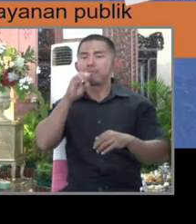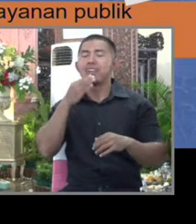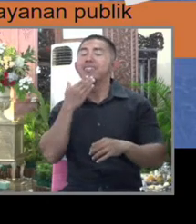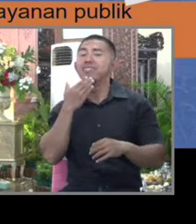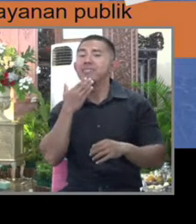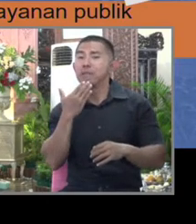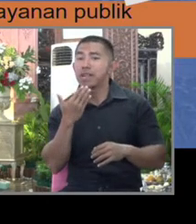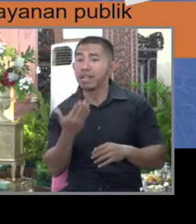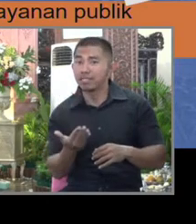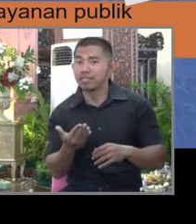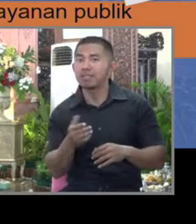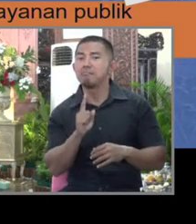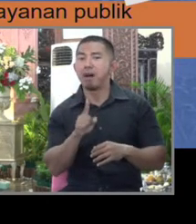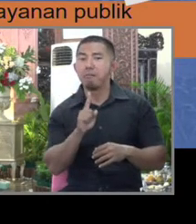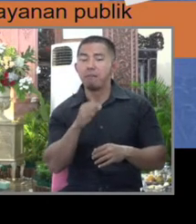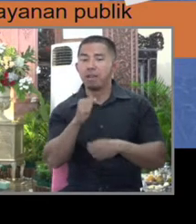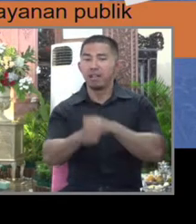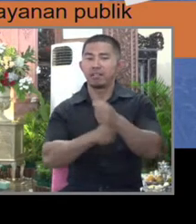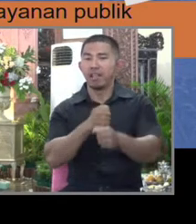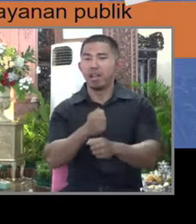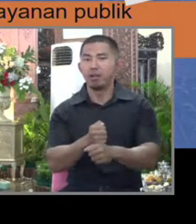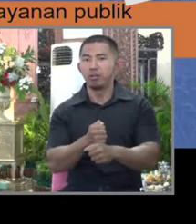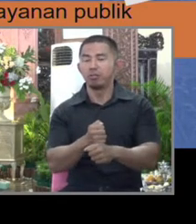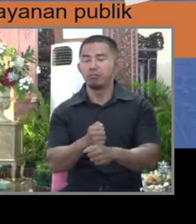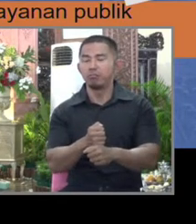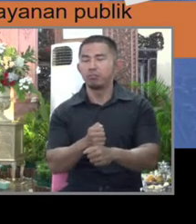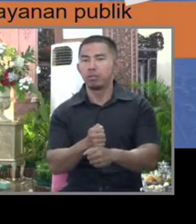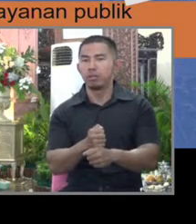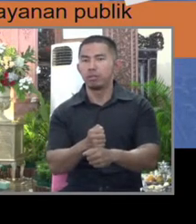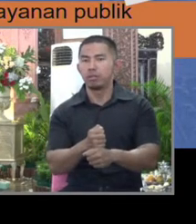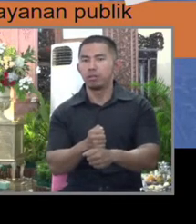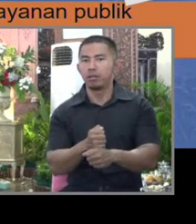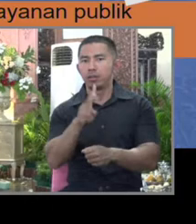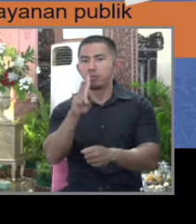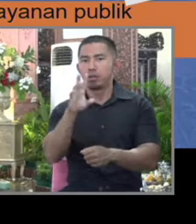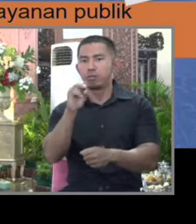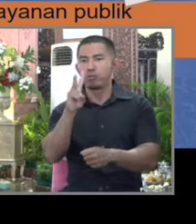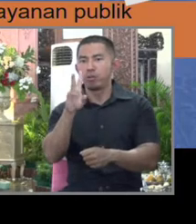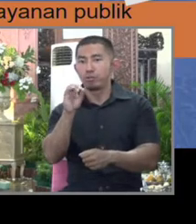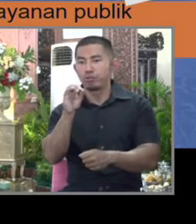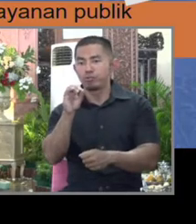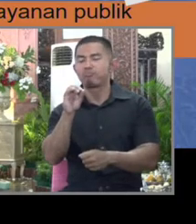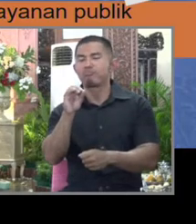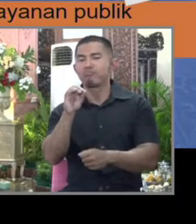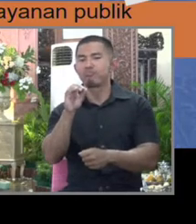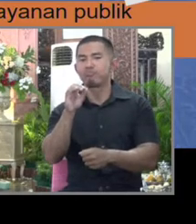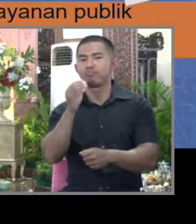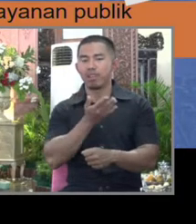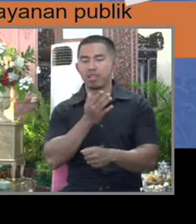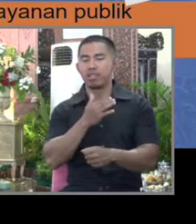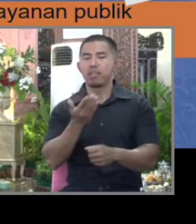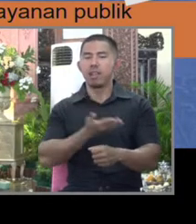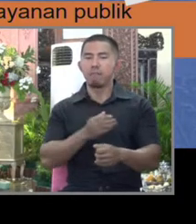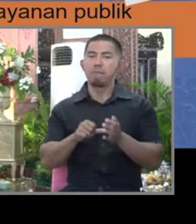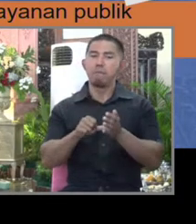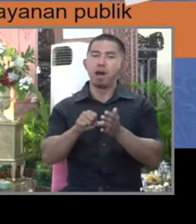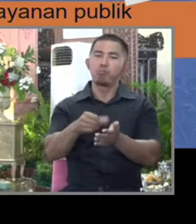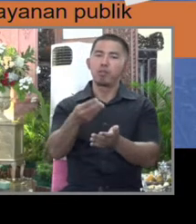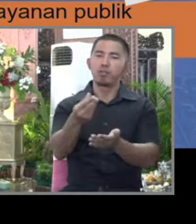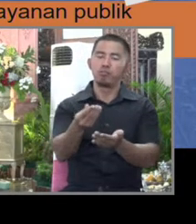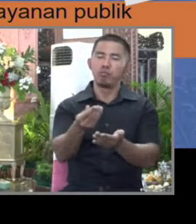terima kasih karena pada tahun 2020 kami mendapatkan bantuan keuangan